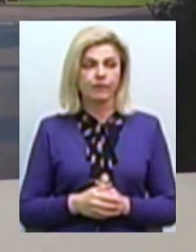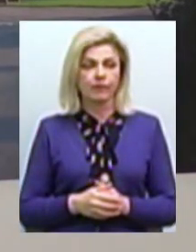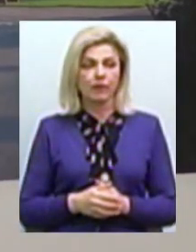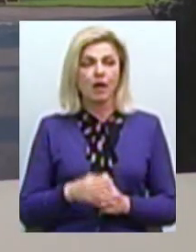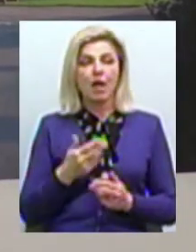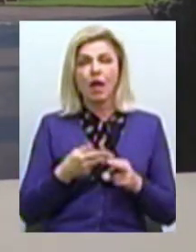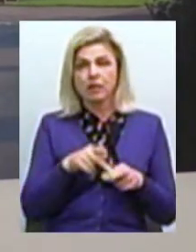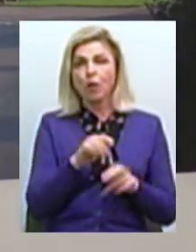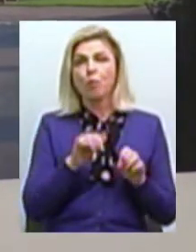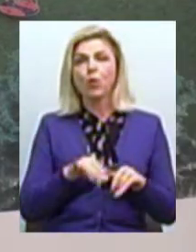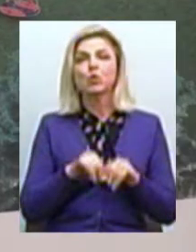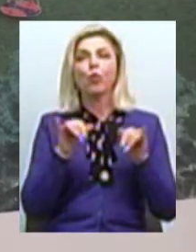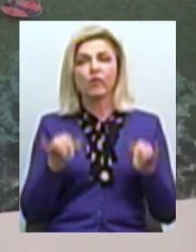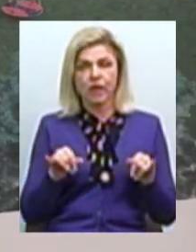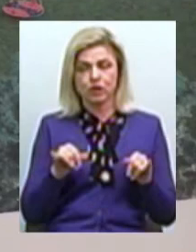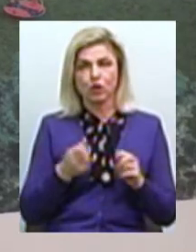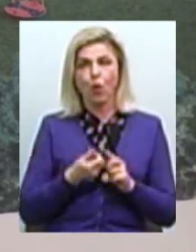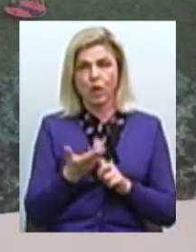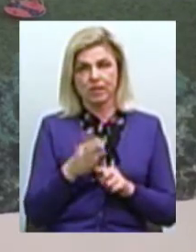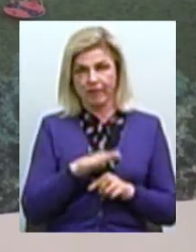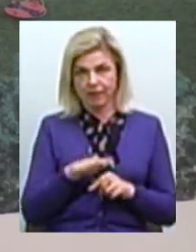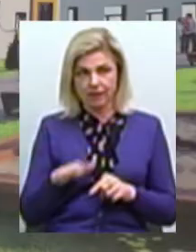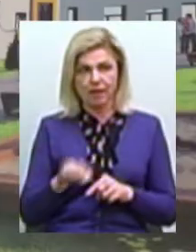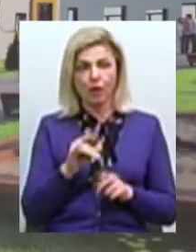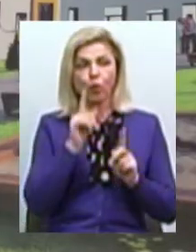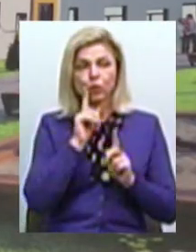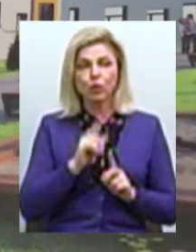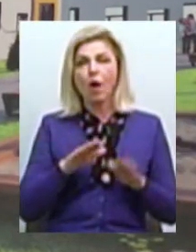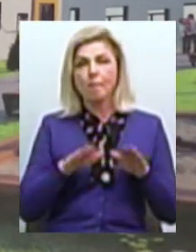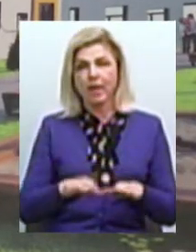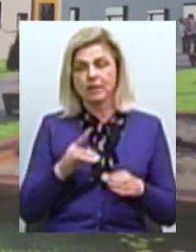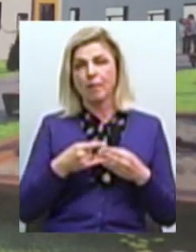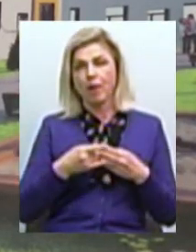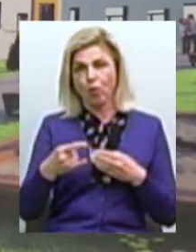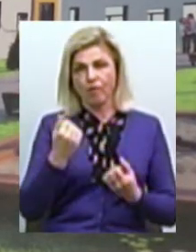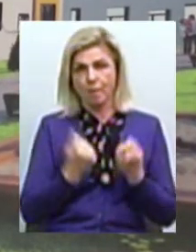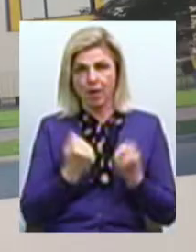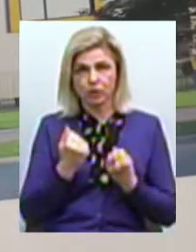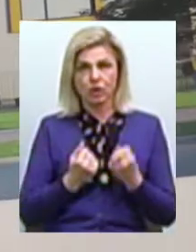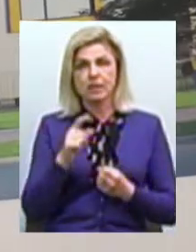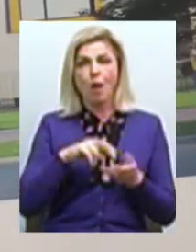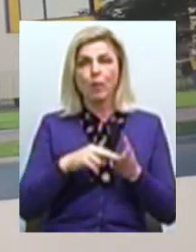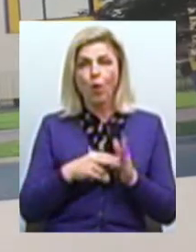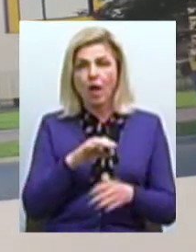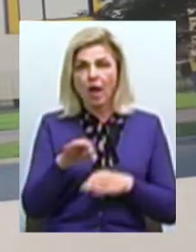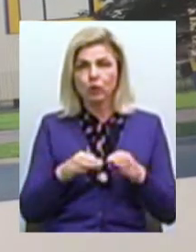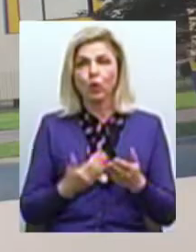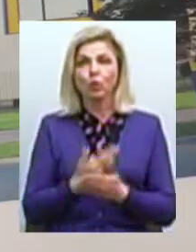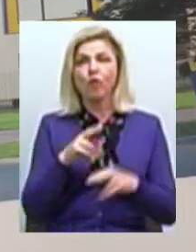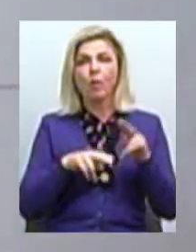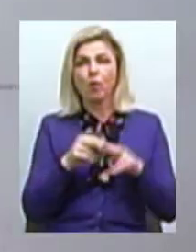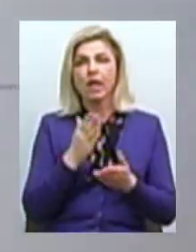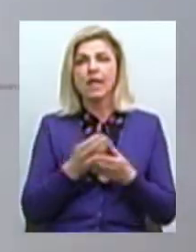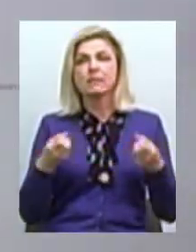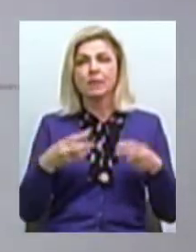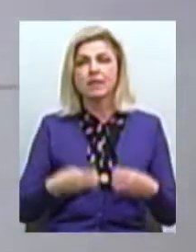можна збільшити до 300. Передбачено також місця для паркування авто поблизу садка. За проєктом, в новій будові є спеціальний ліфт,